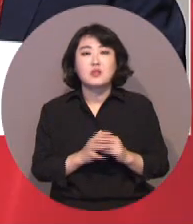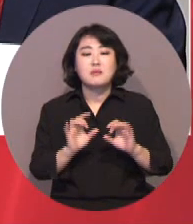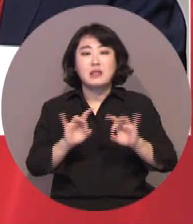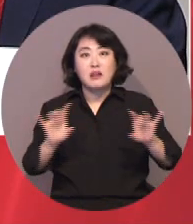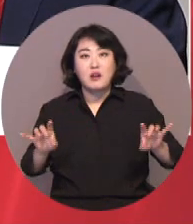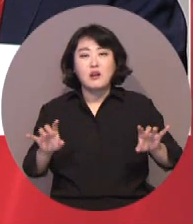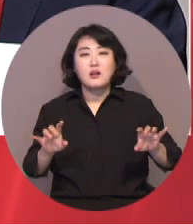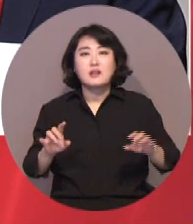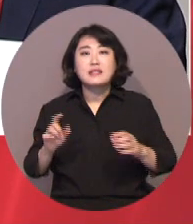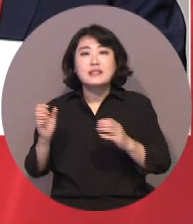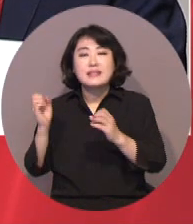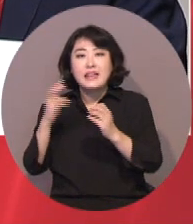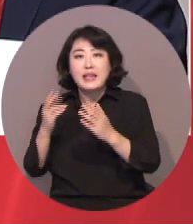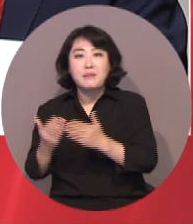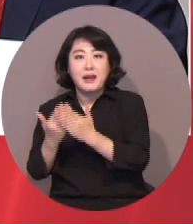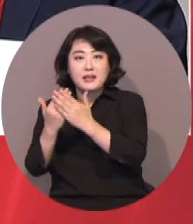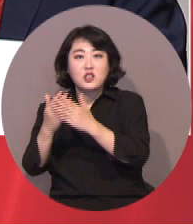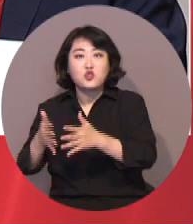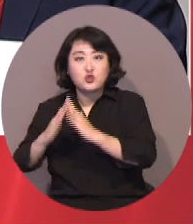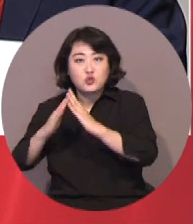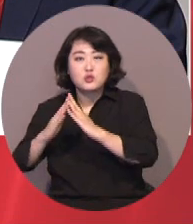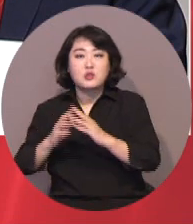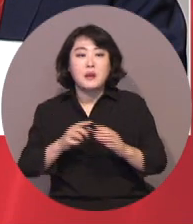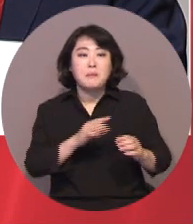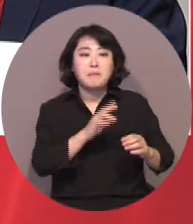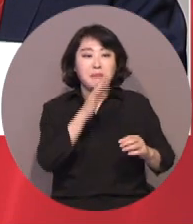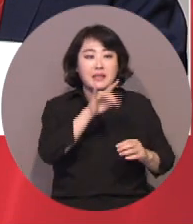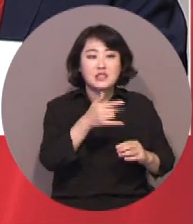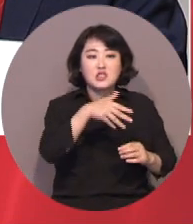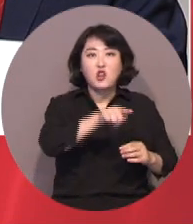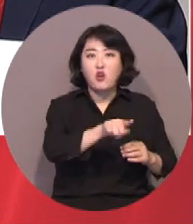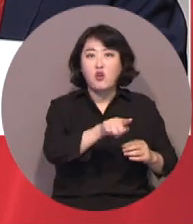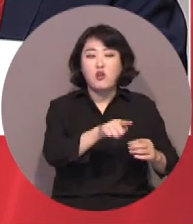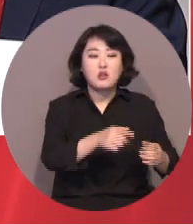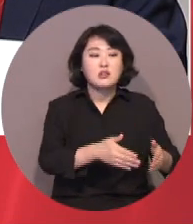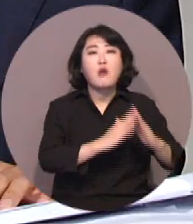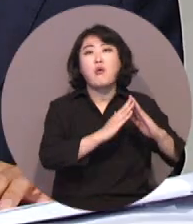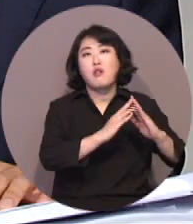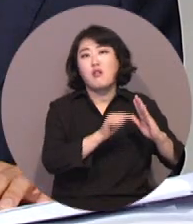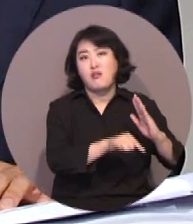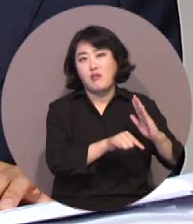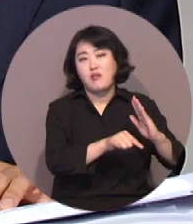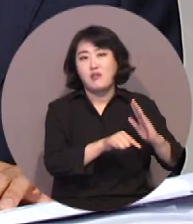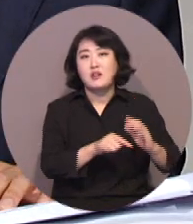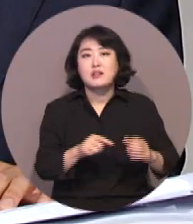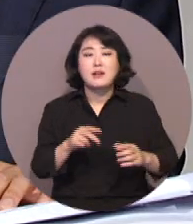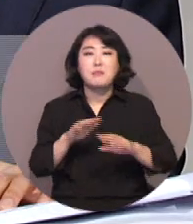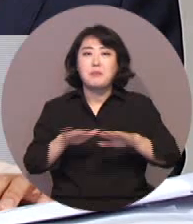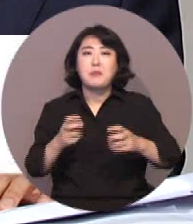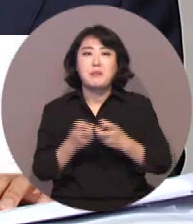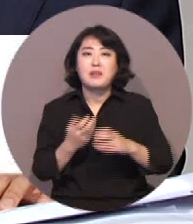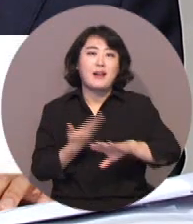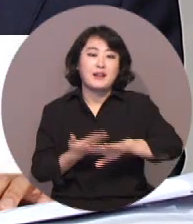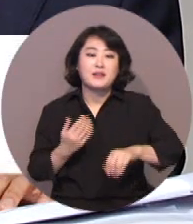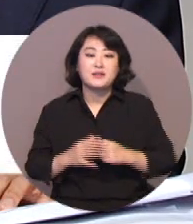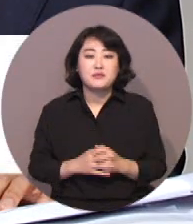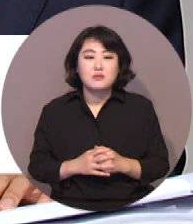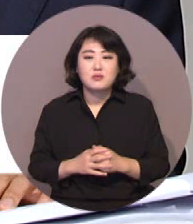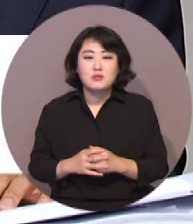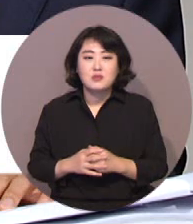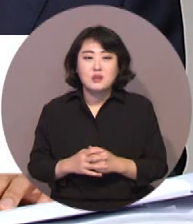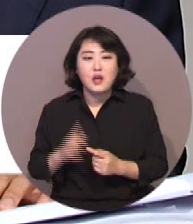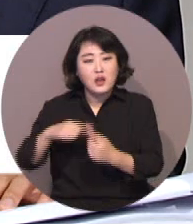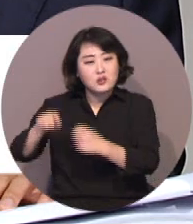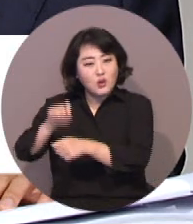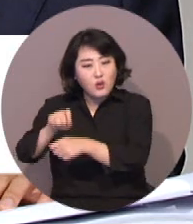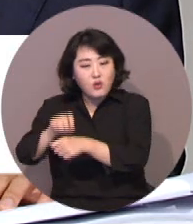재개발 재건축 신속하고 와 벤처 벨리 건설을 해법으로 내놨습니다 행정 원스톱 서비스 운영 불을